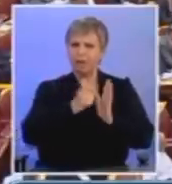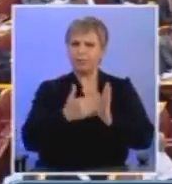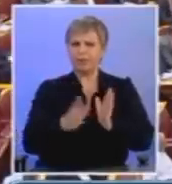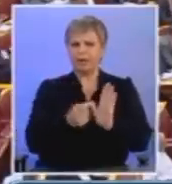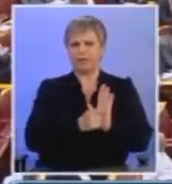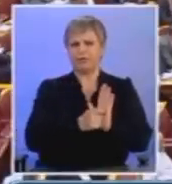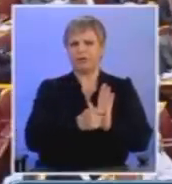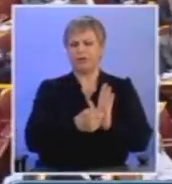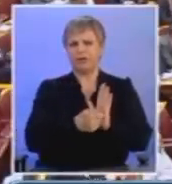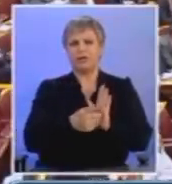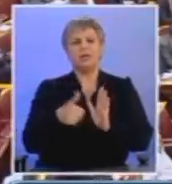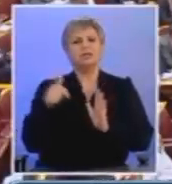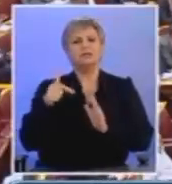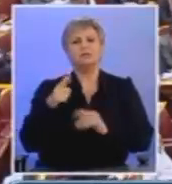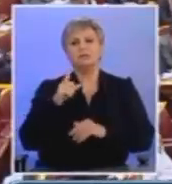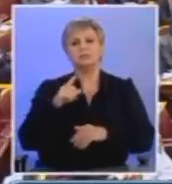Κύριε Πρόεδρε,